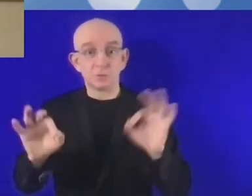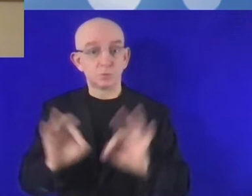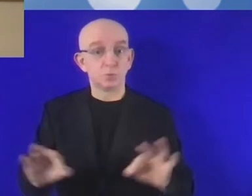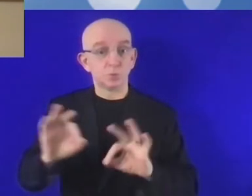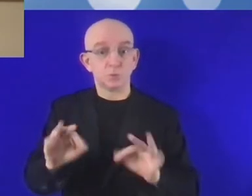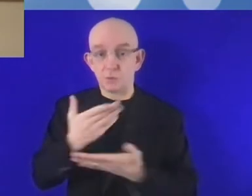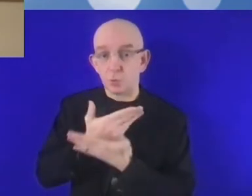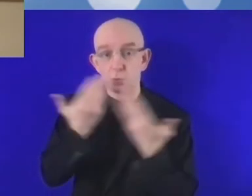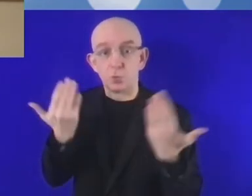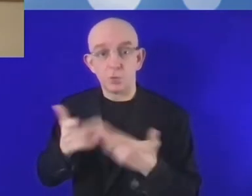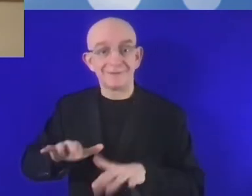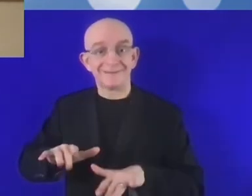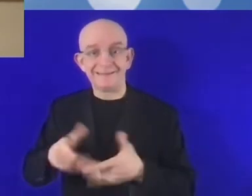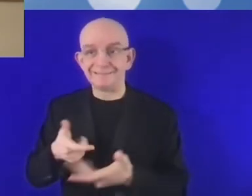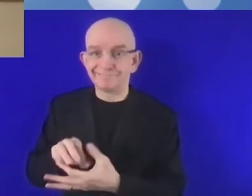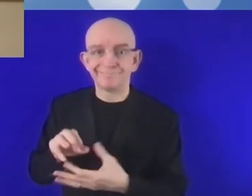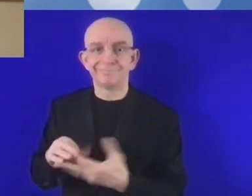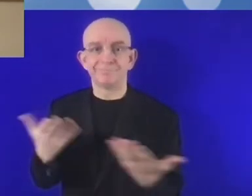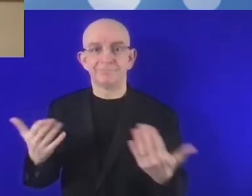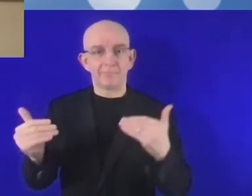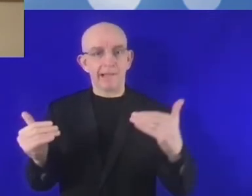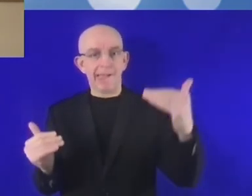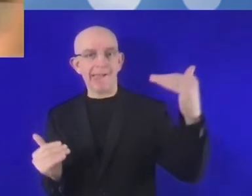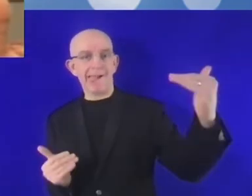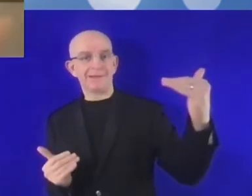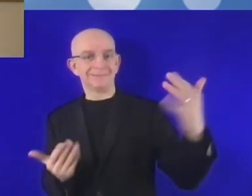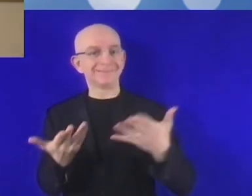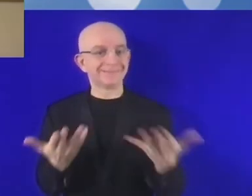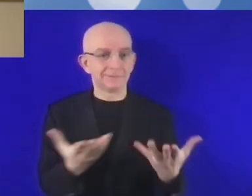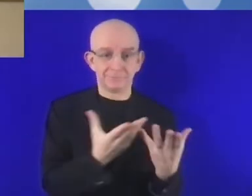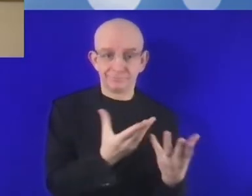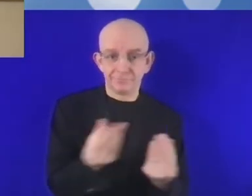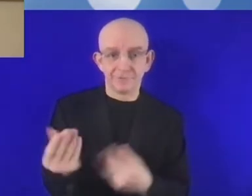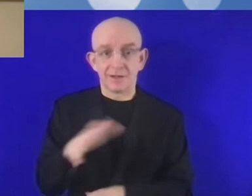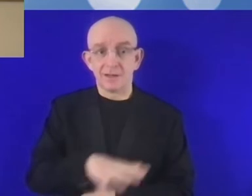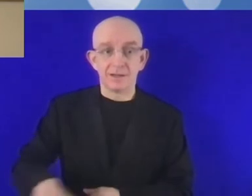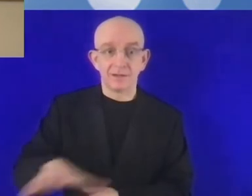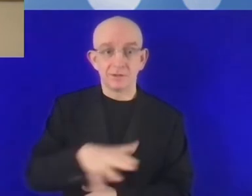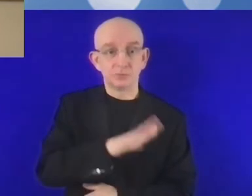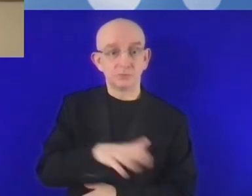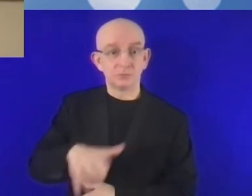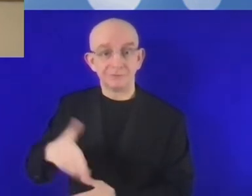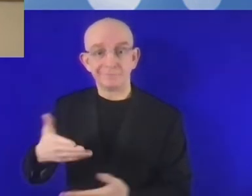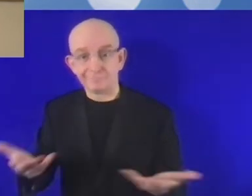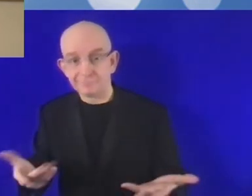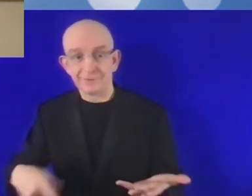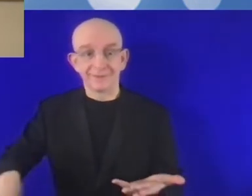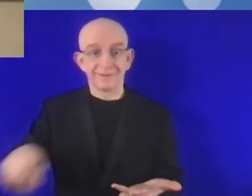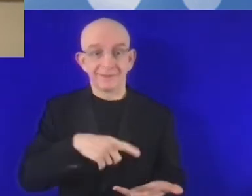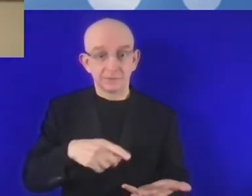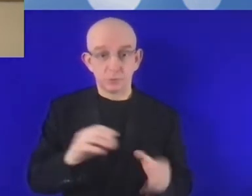للتعليم. للأسف في دول عدة لم تكن هذه الإمكانيات